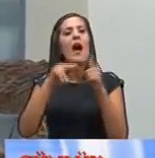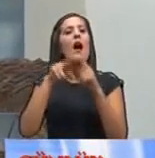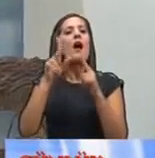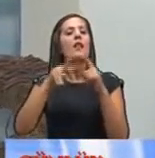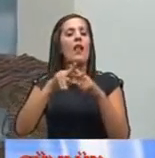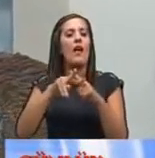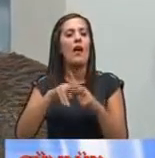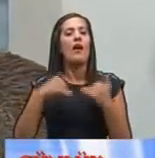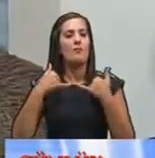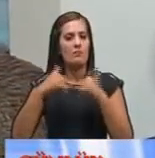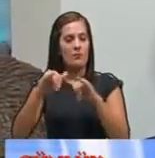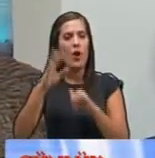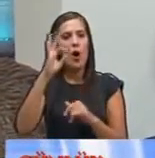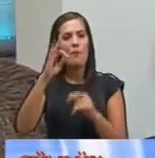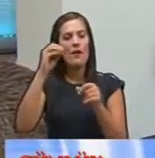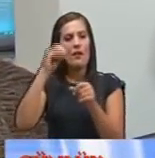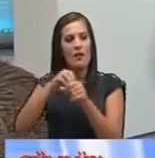gecesiyle